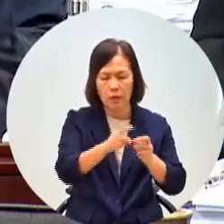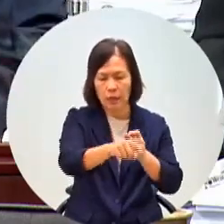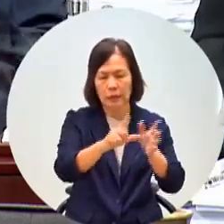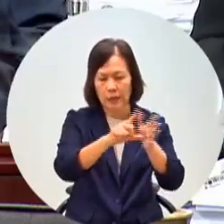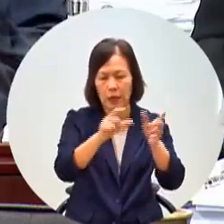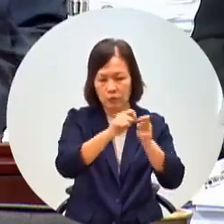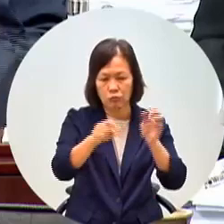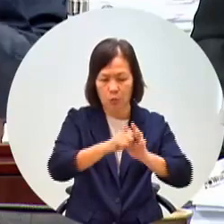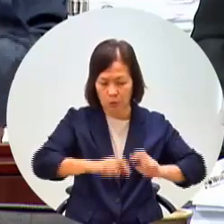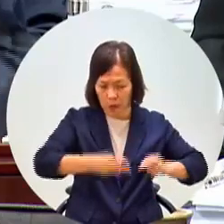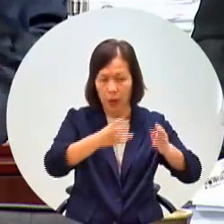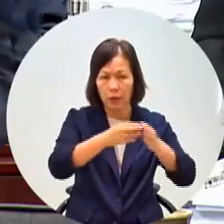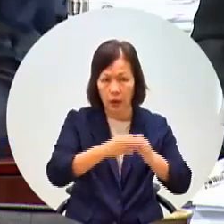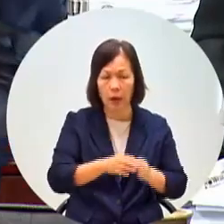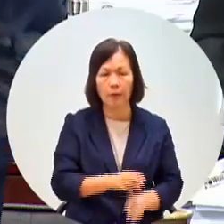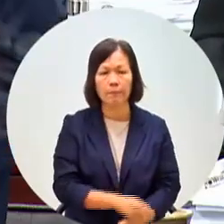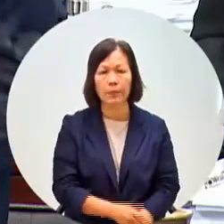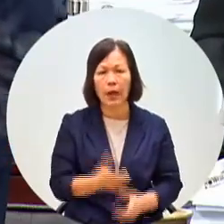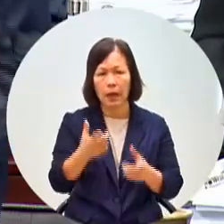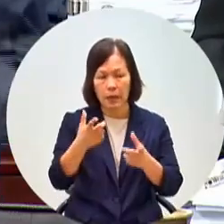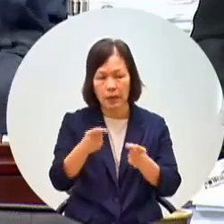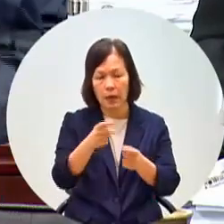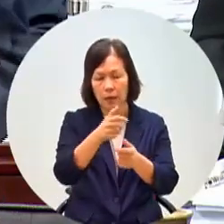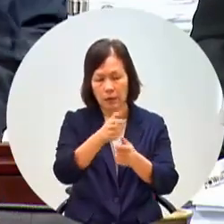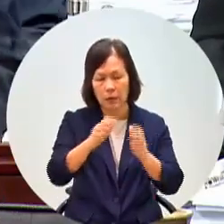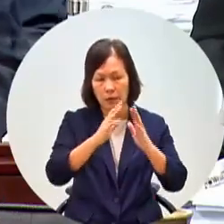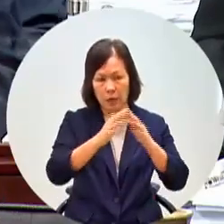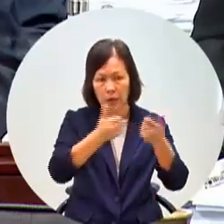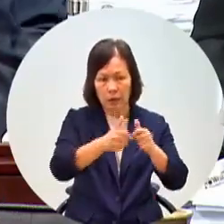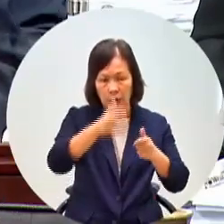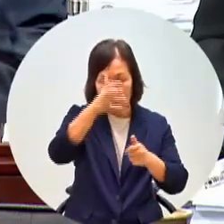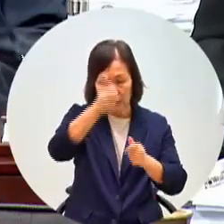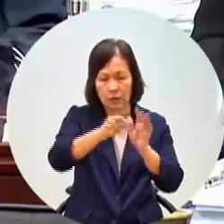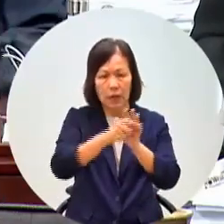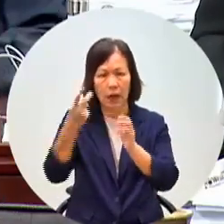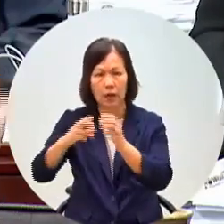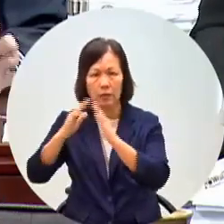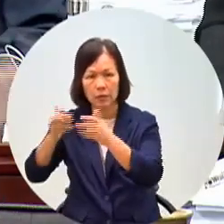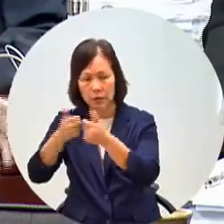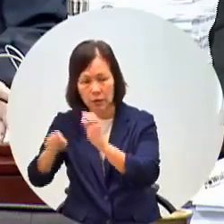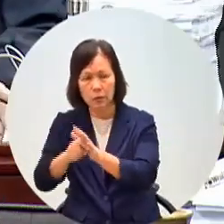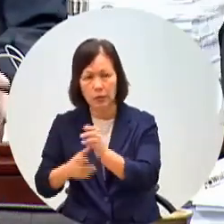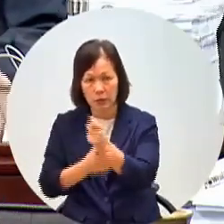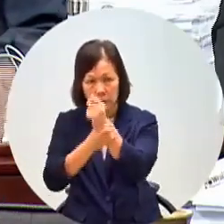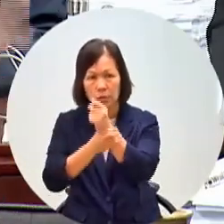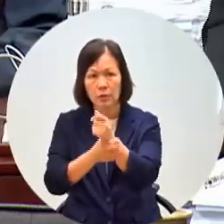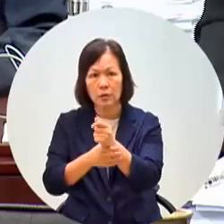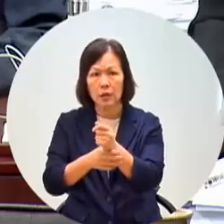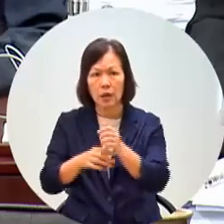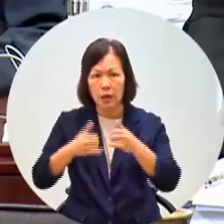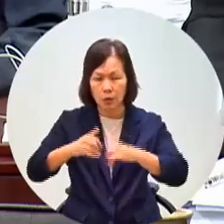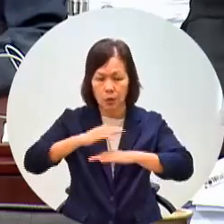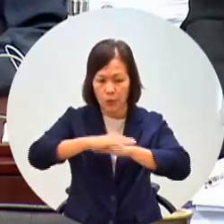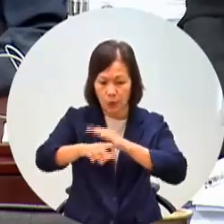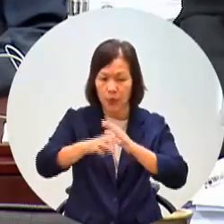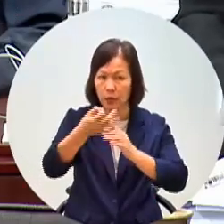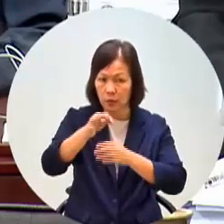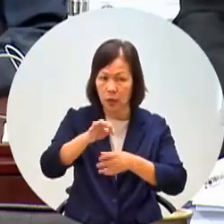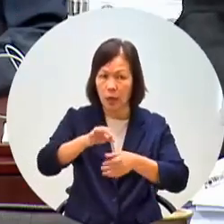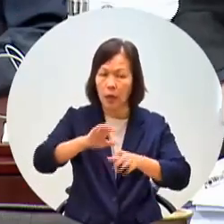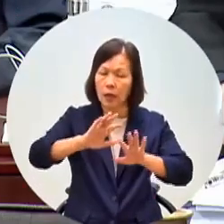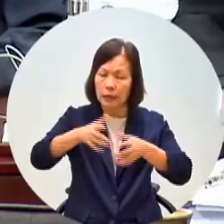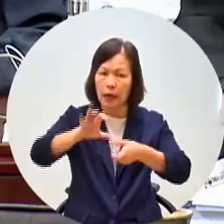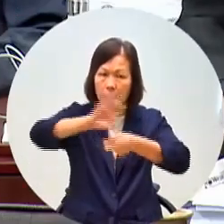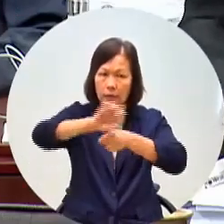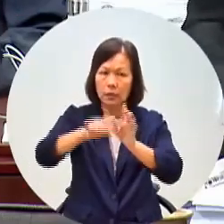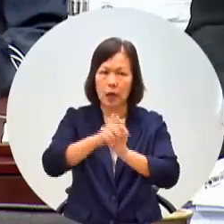吼、哦，所以我嘛真感谢李长哦，甲议会支持，咱今年 这个录屏的预算阁加差不多五